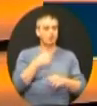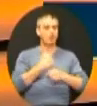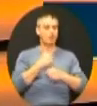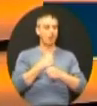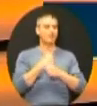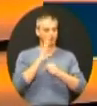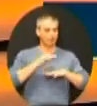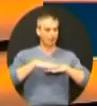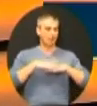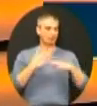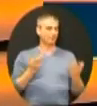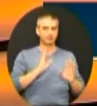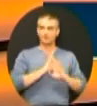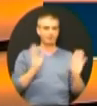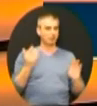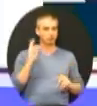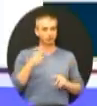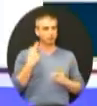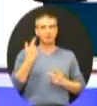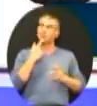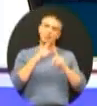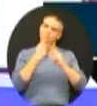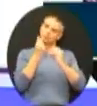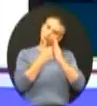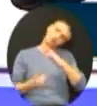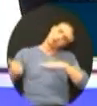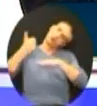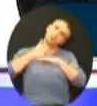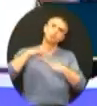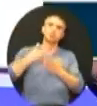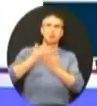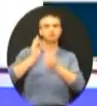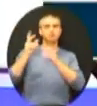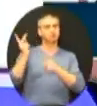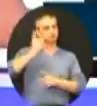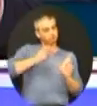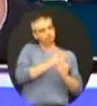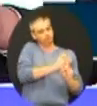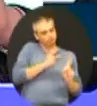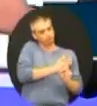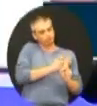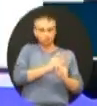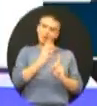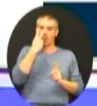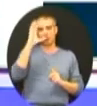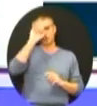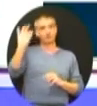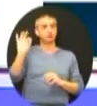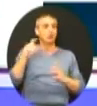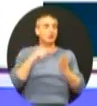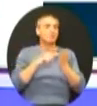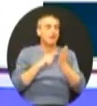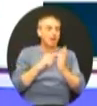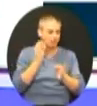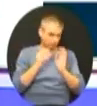לעבוד ויוכלו לתפקד מבלי שיש להם שר על המכונה יועץ משפטי שמטריד מה שלא נראה להשקפת עולמו כי הרי